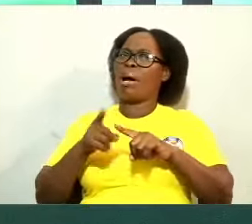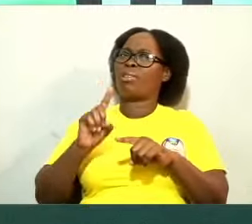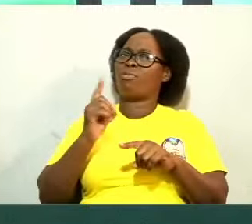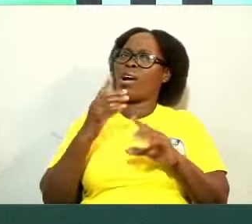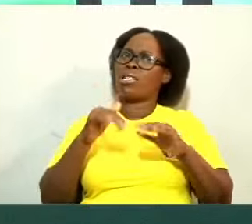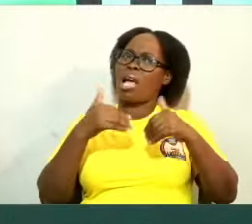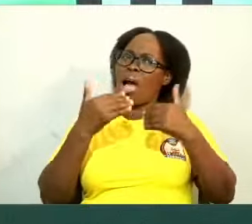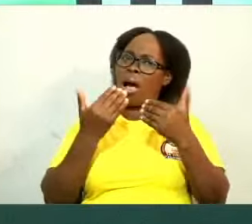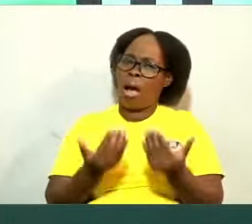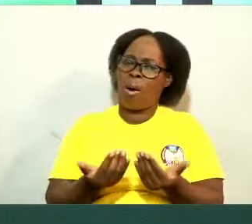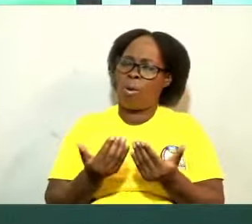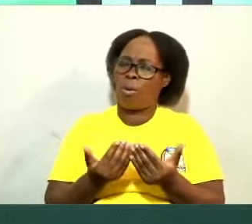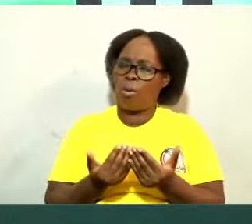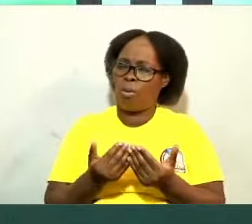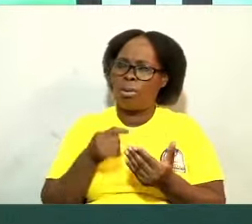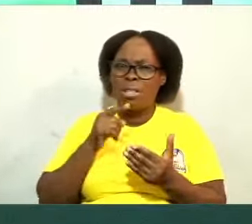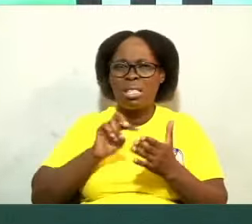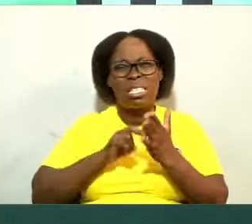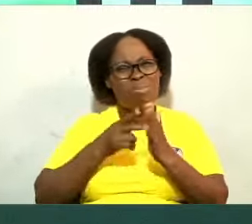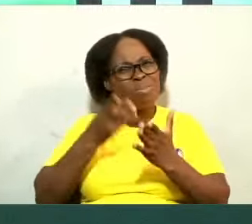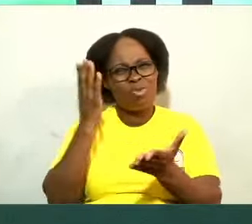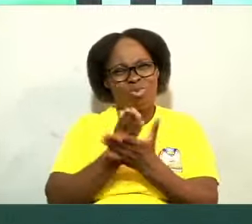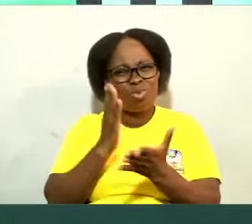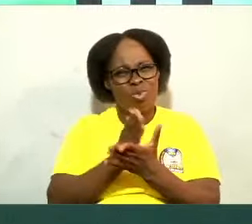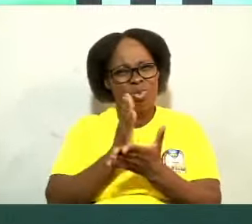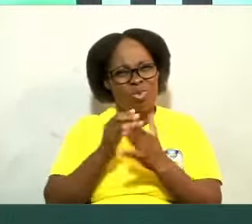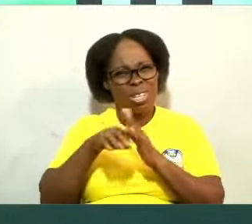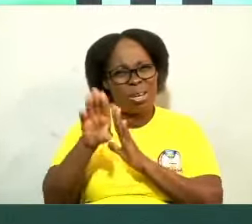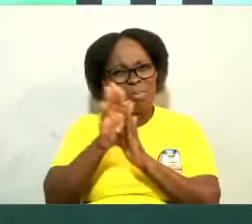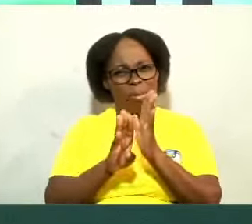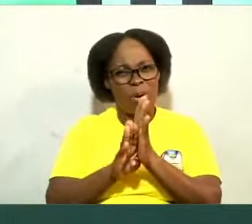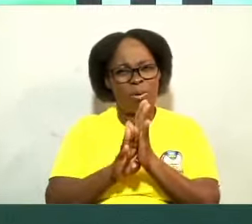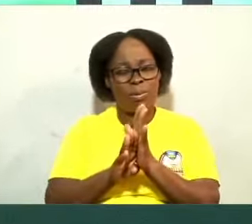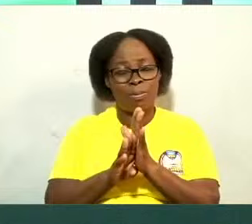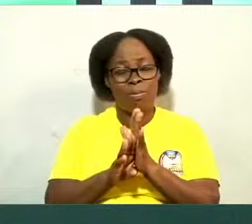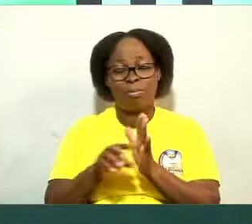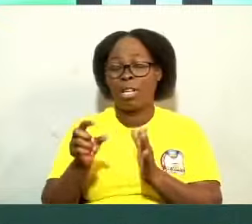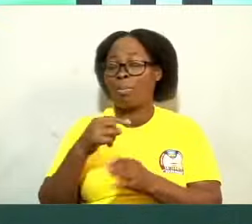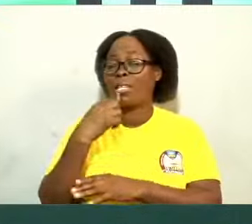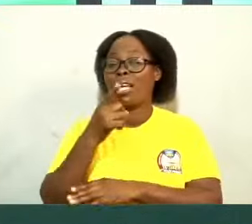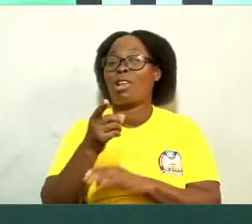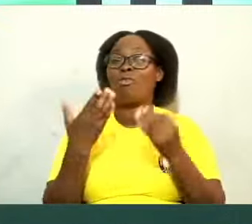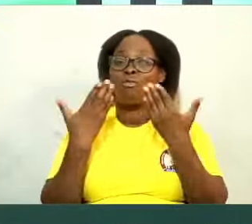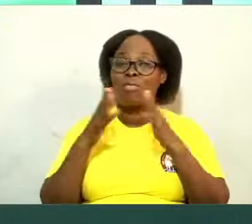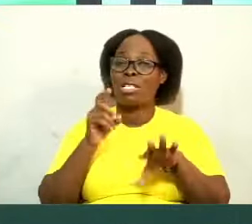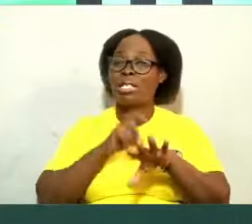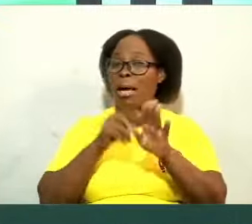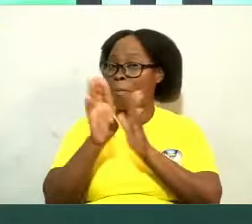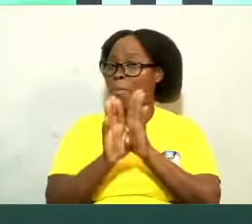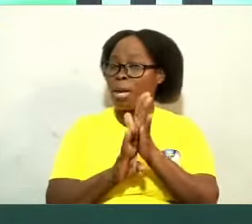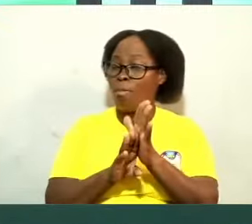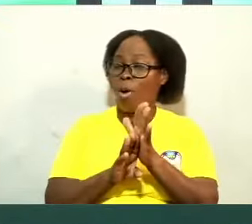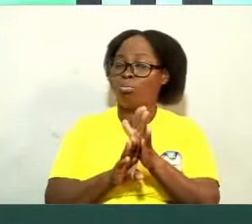nayo yazungumza ndio maana yake halisi kwenye Biblia? Nimeshawaambia Biblia ikitamka unafuata, ndio unakuwa